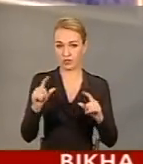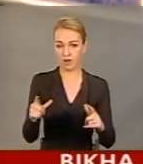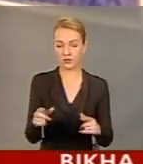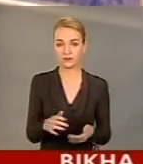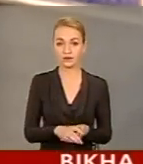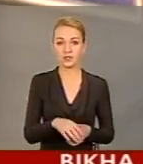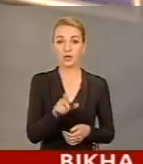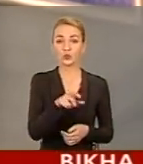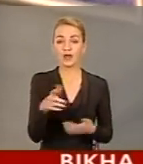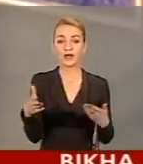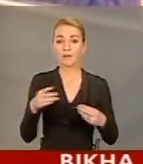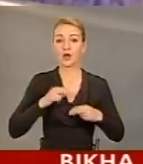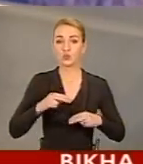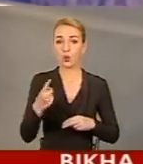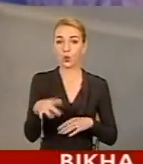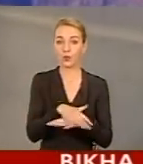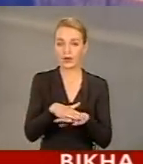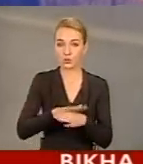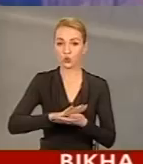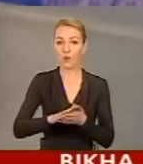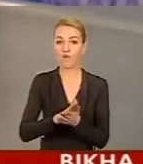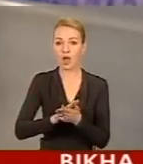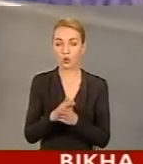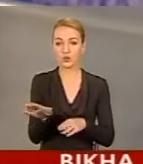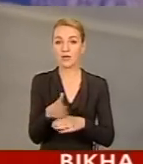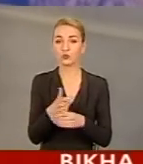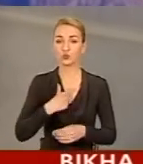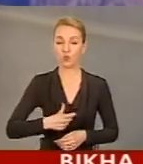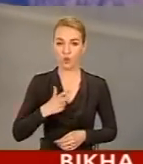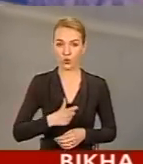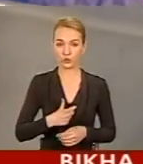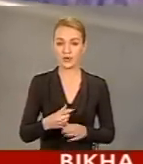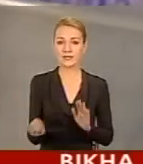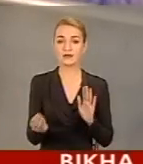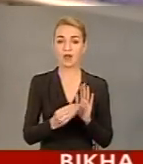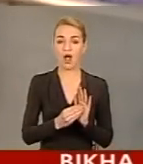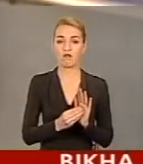які працюють на одному ринку, домовляються між собою, ставлять